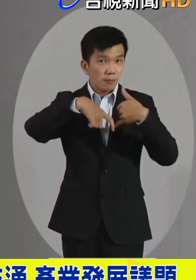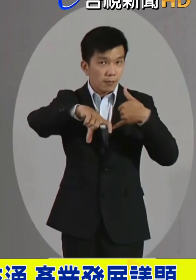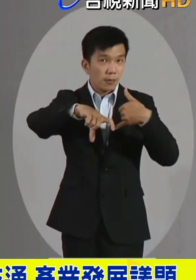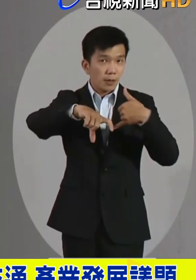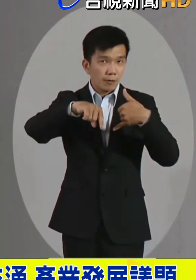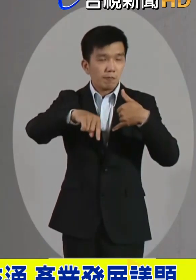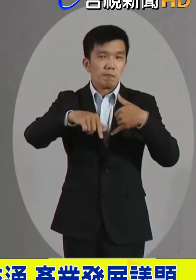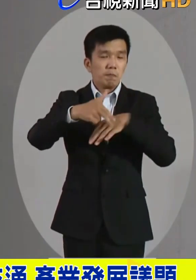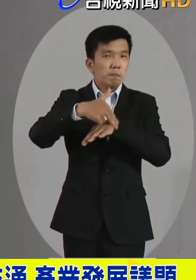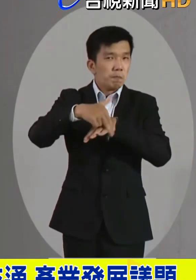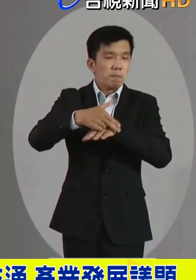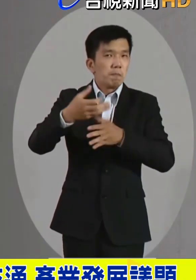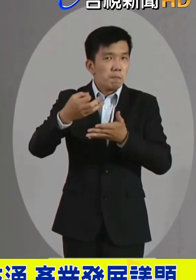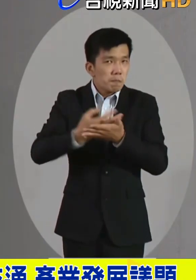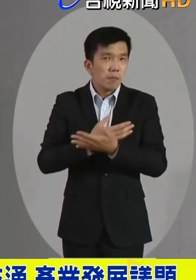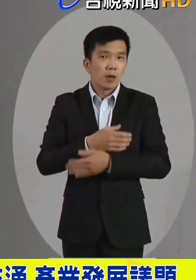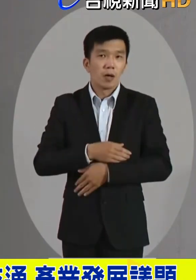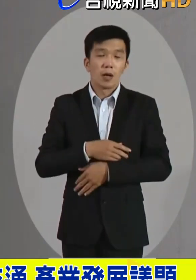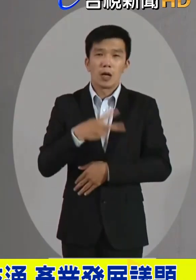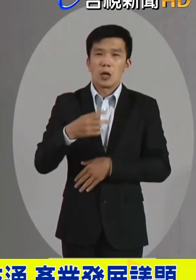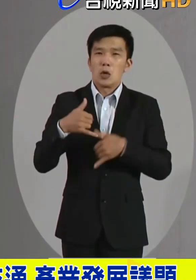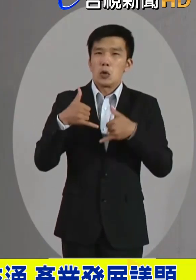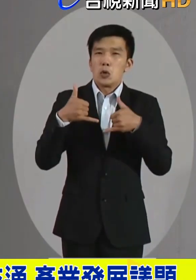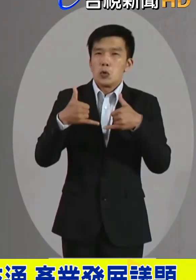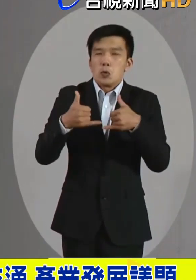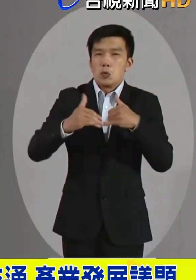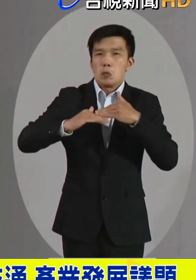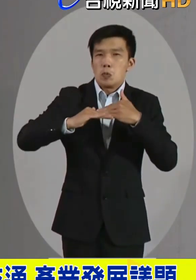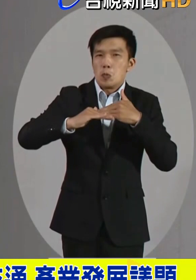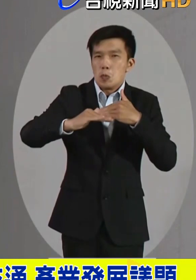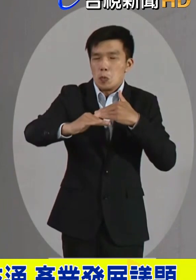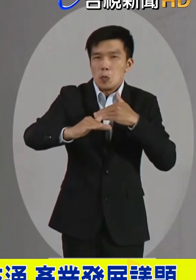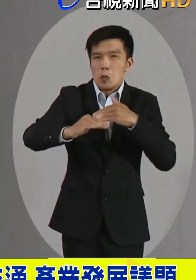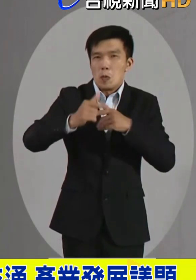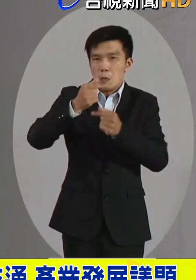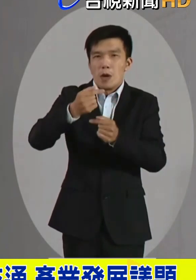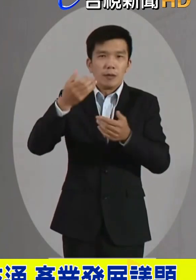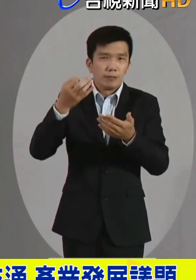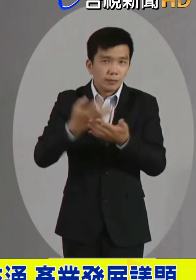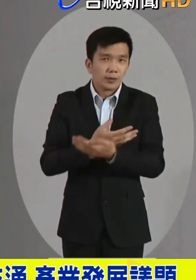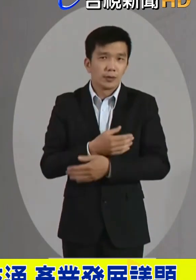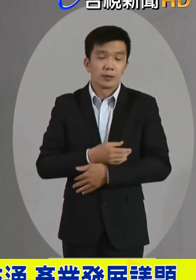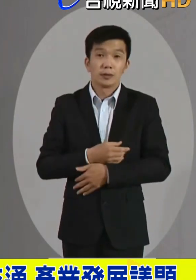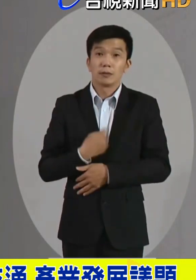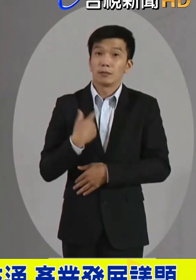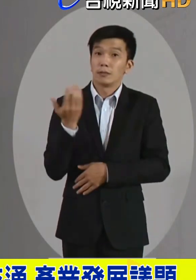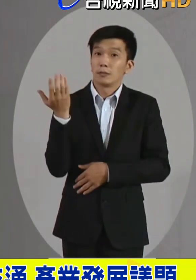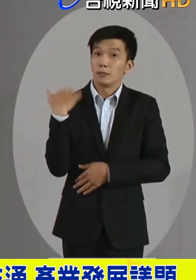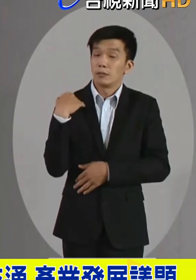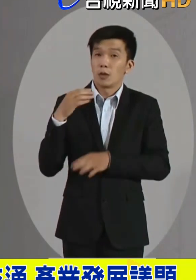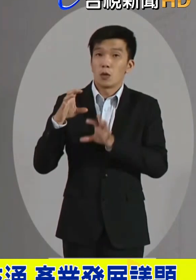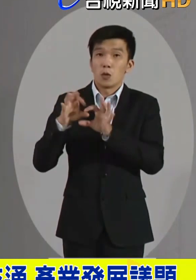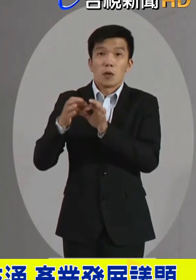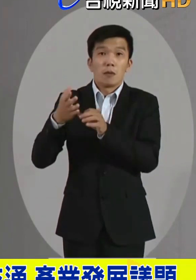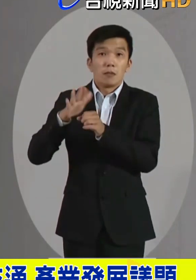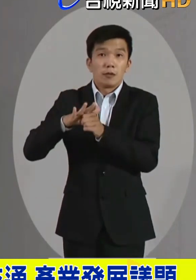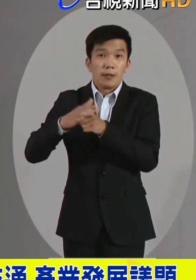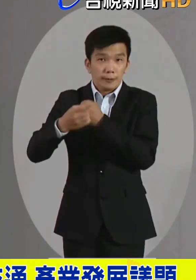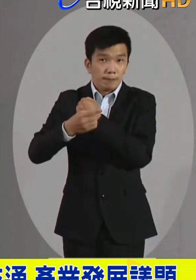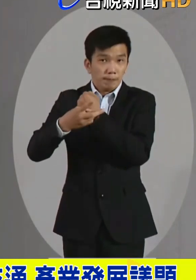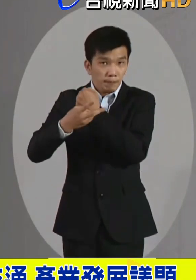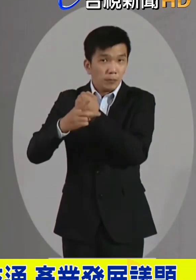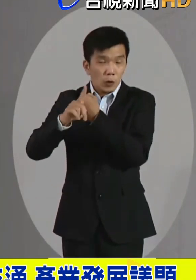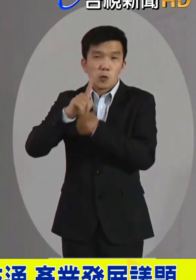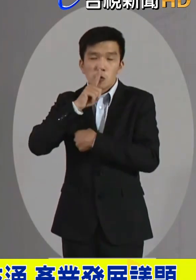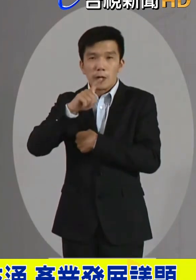不够完善，道路空间不够好，所以我不只在官埔一二期还有提出道路要